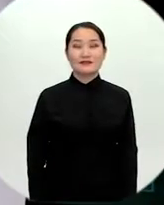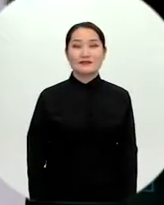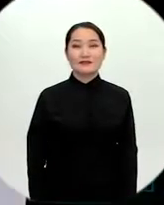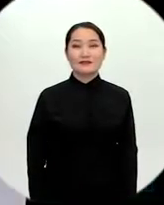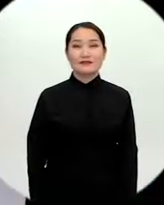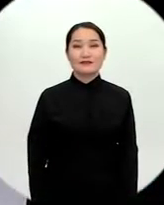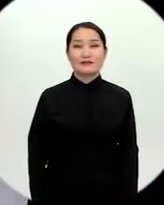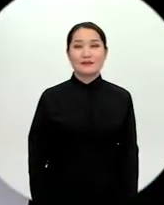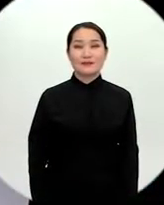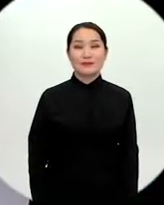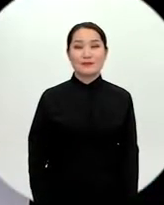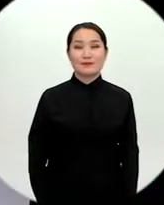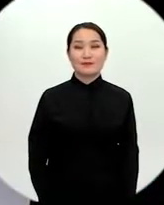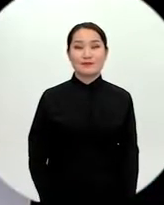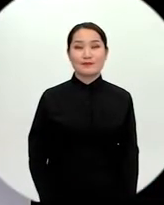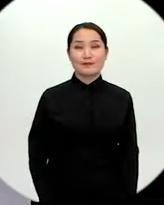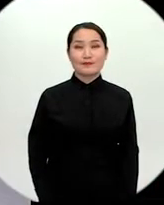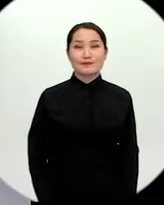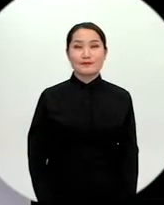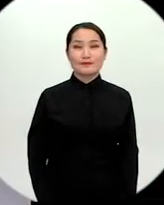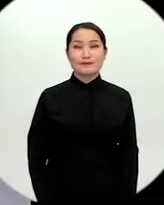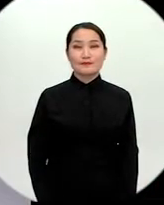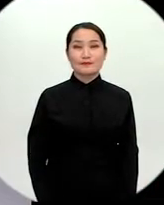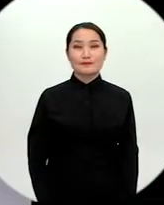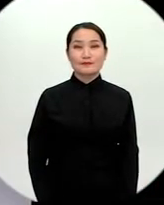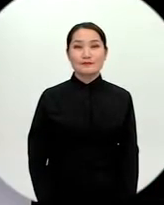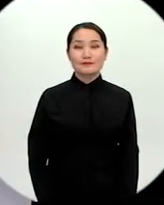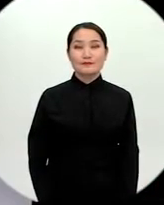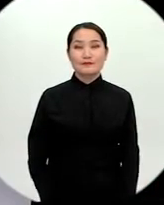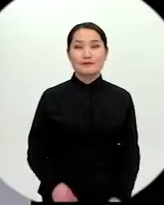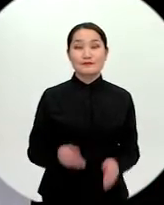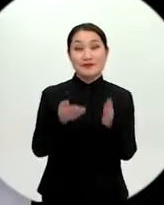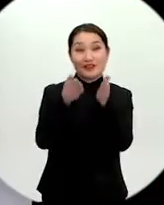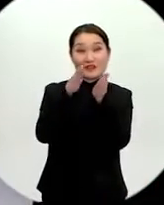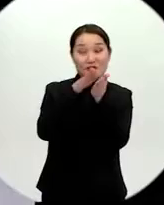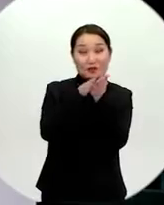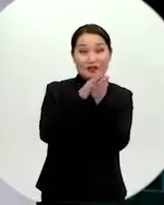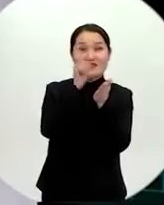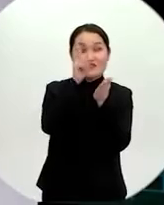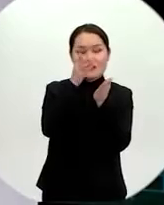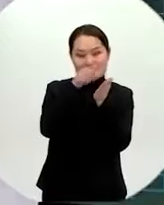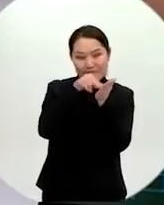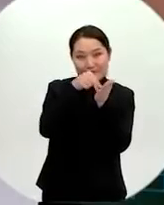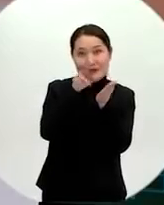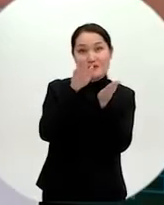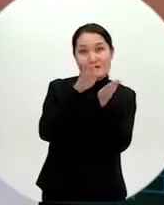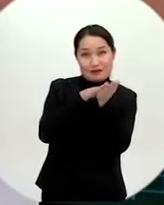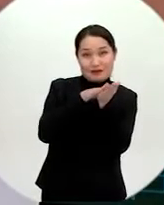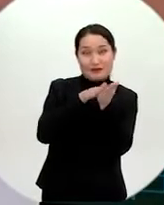자, 아직은 닉 탈레인 나흐트 볼은 딩기지 딜기지 나흐고 닉 탈레인 나흐트 볼은